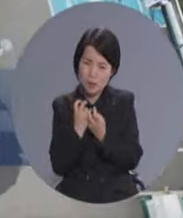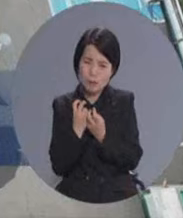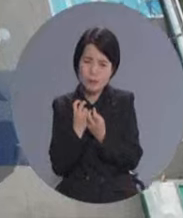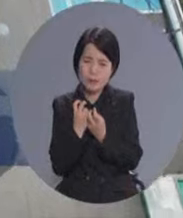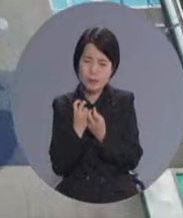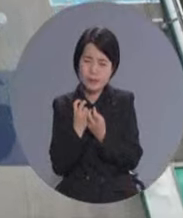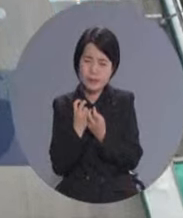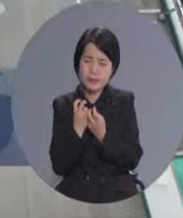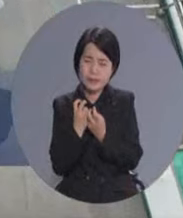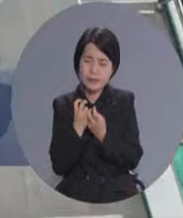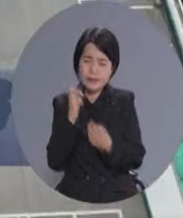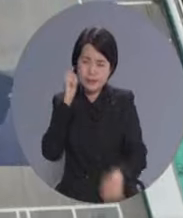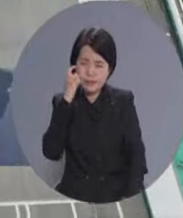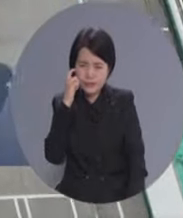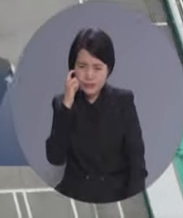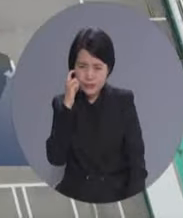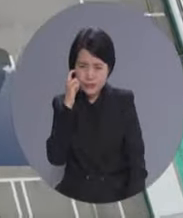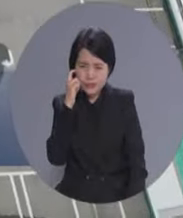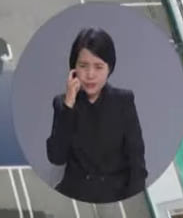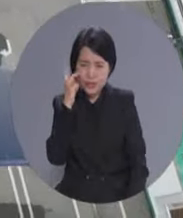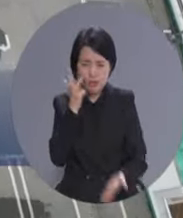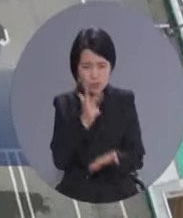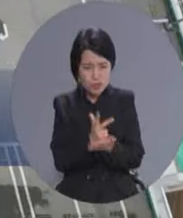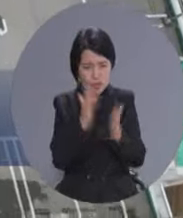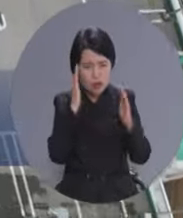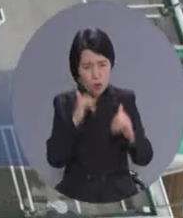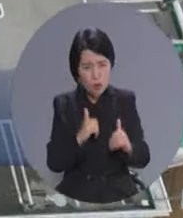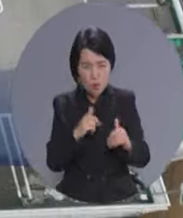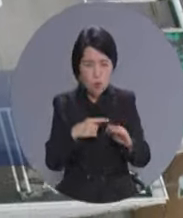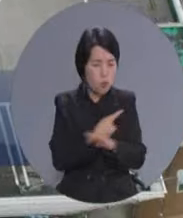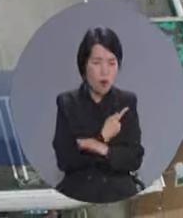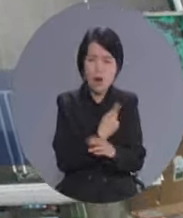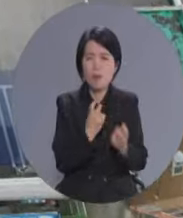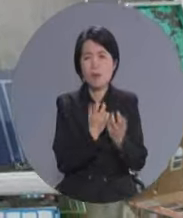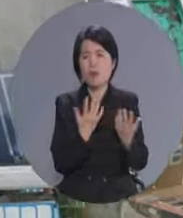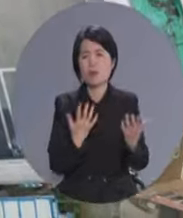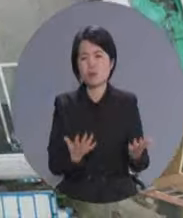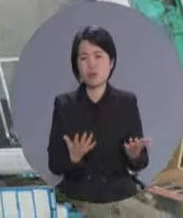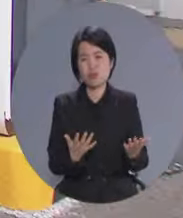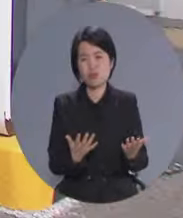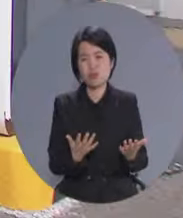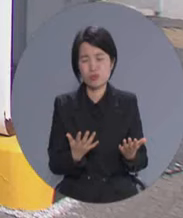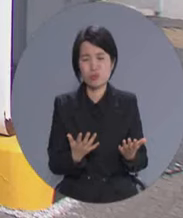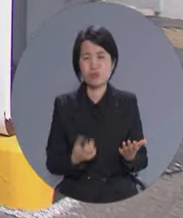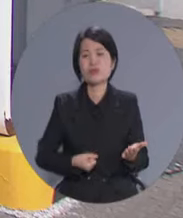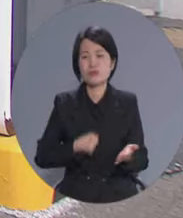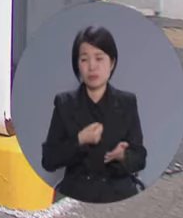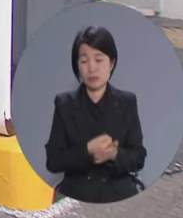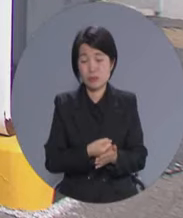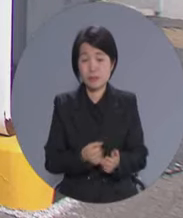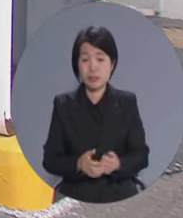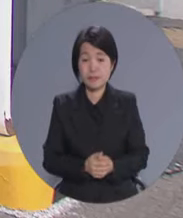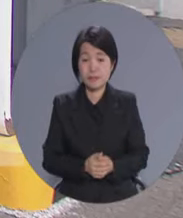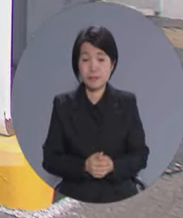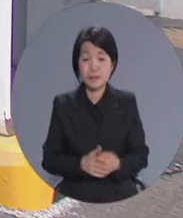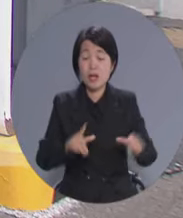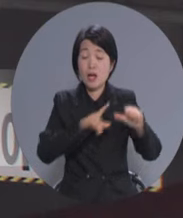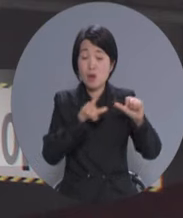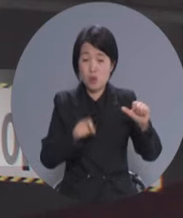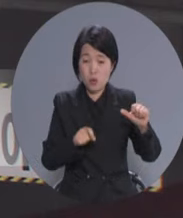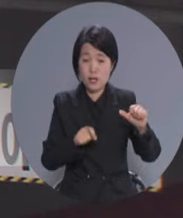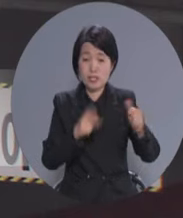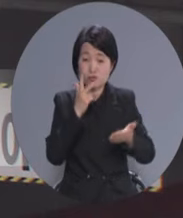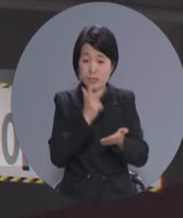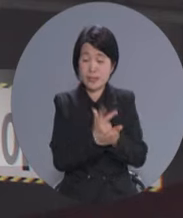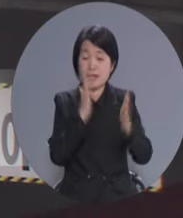공법을 판단해도 그 주차장 철거 말고는 다른 방법이 없어서 여수 씨는 오는 5월까지